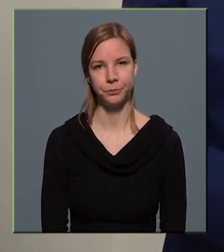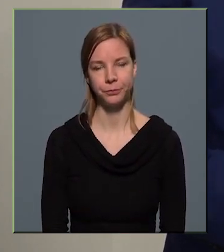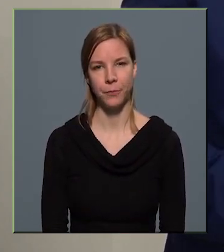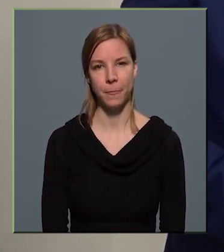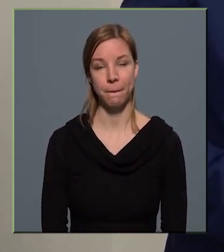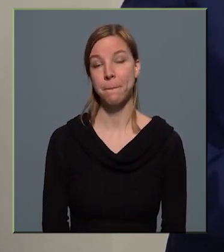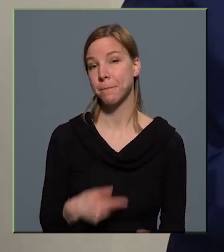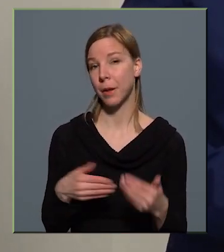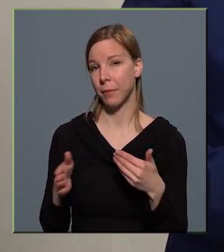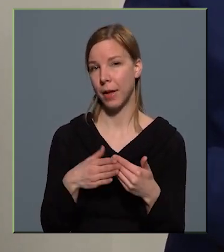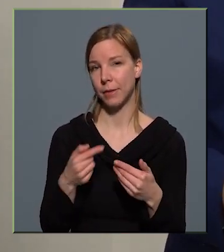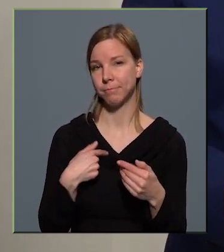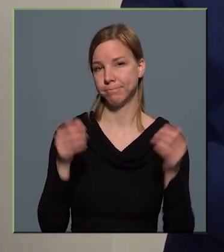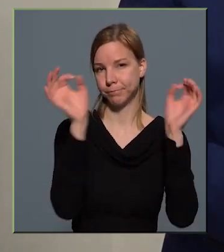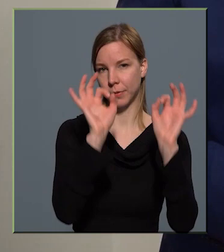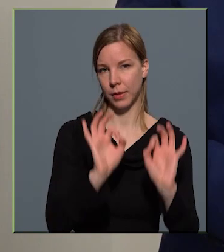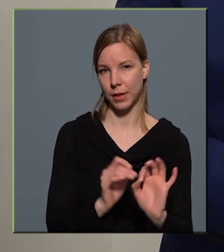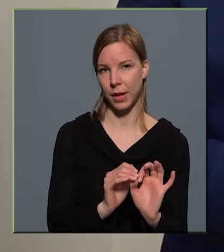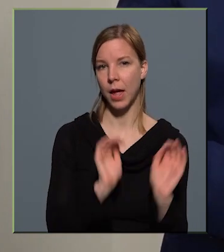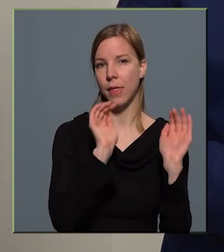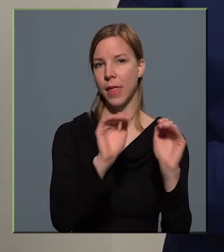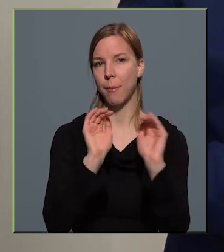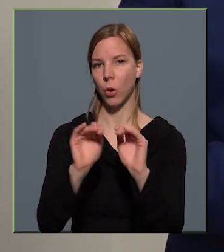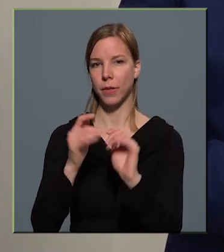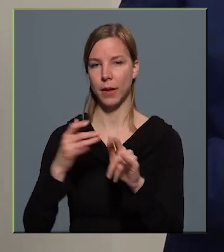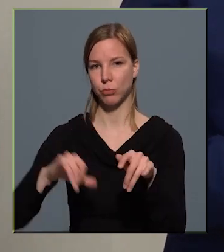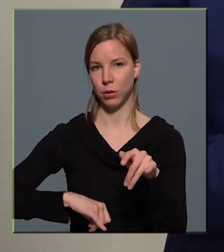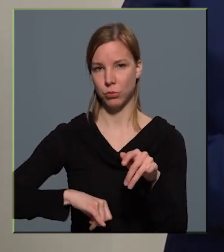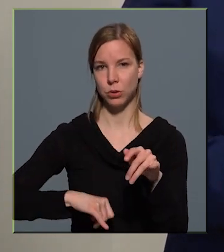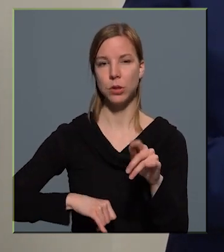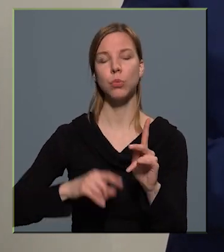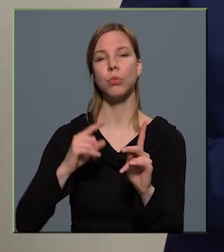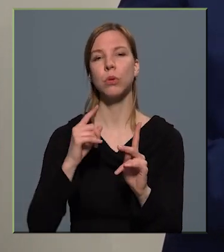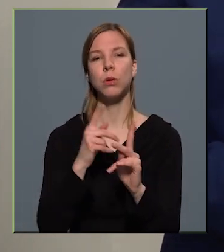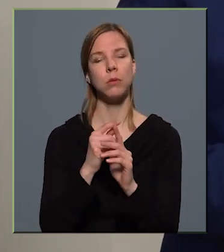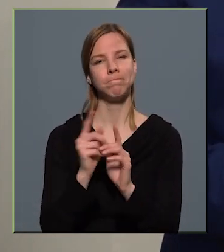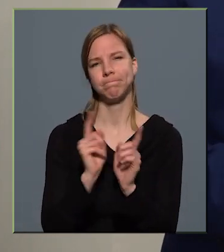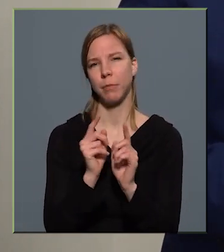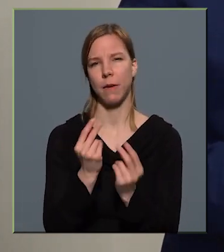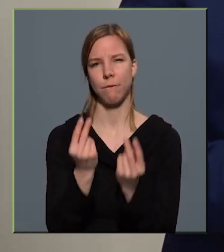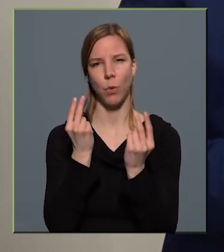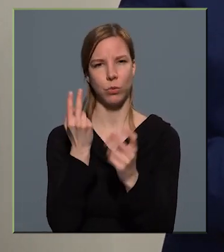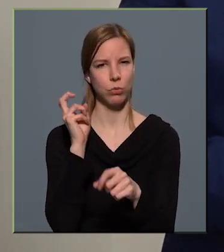Mind a mellett, hogy vállalatként támogatásokat biztosítunk, talán fontos